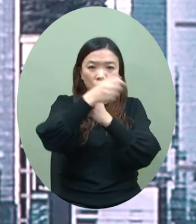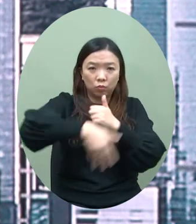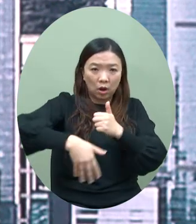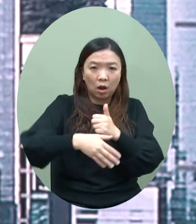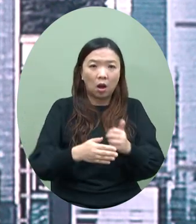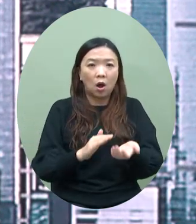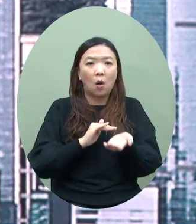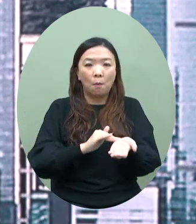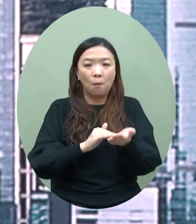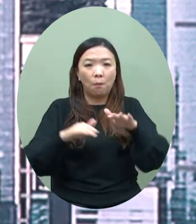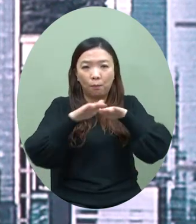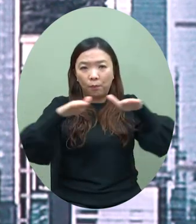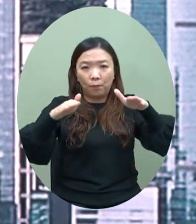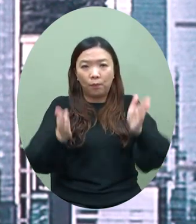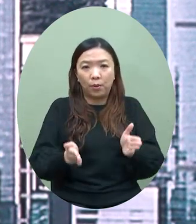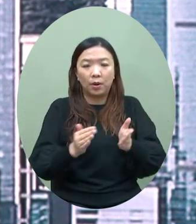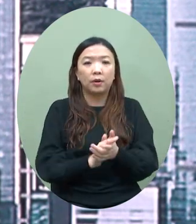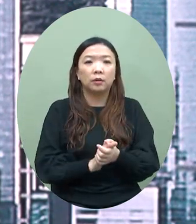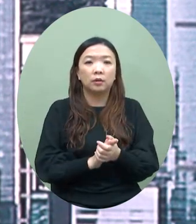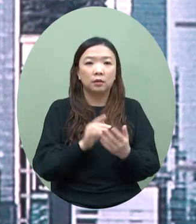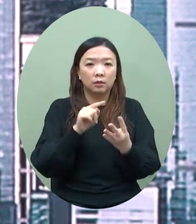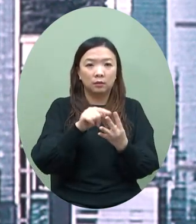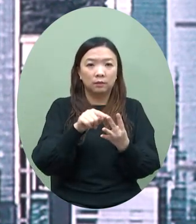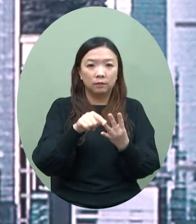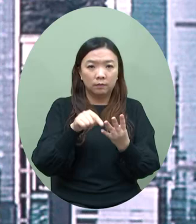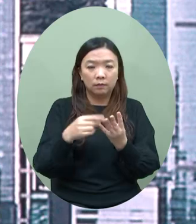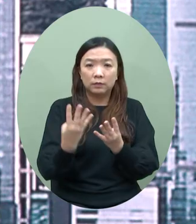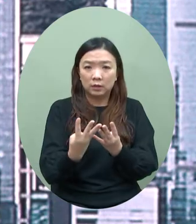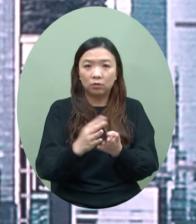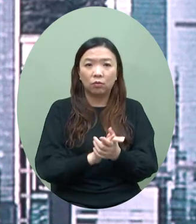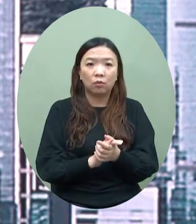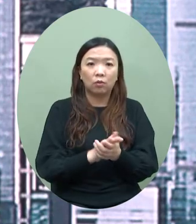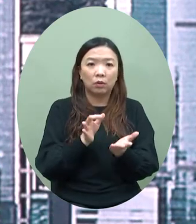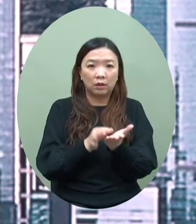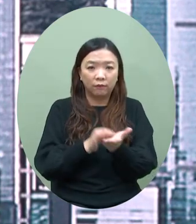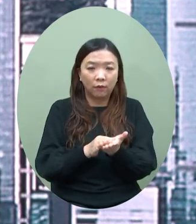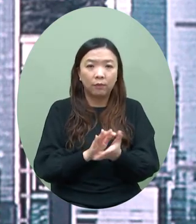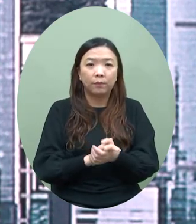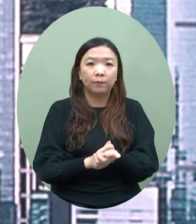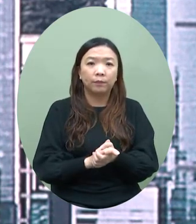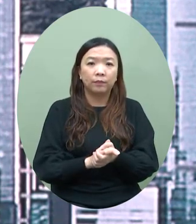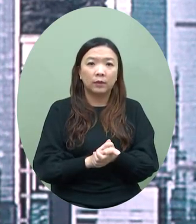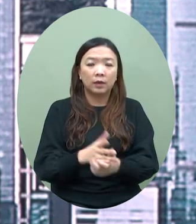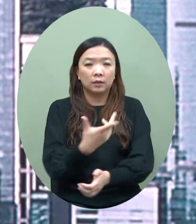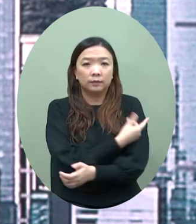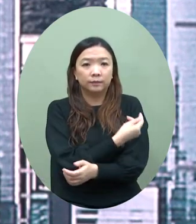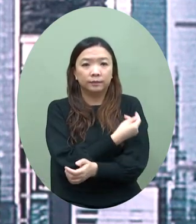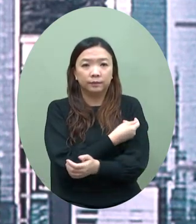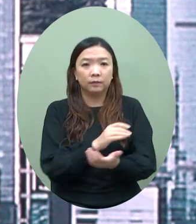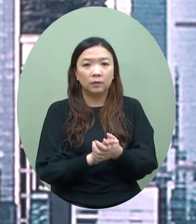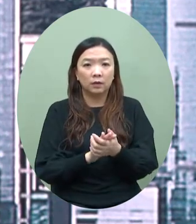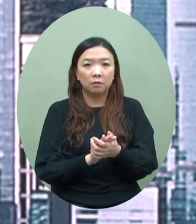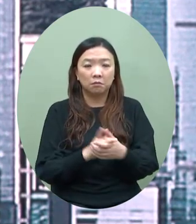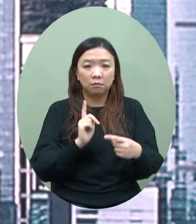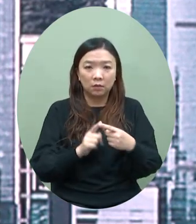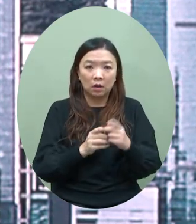門診的地方，這四個不同的途徑場景來去接種疫苗的具體安